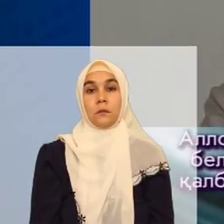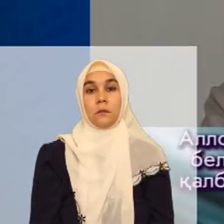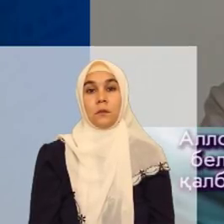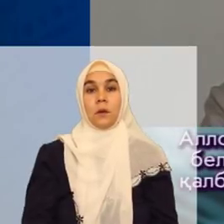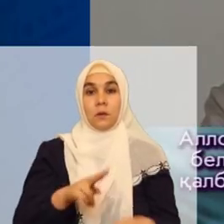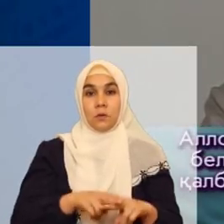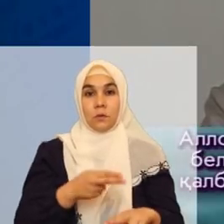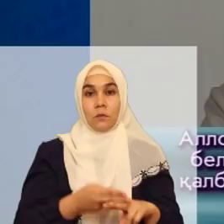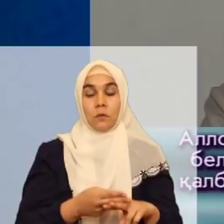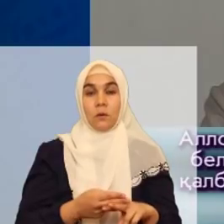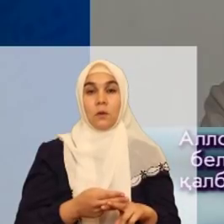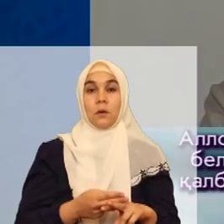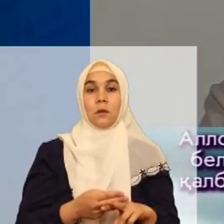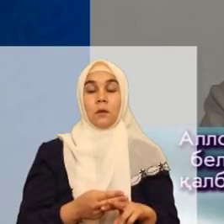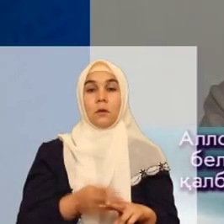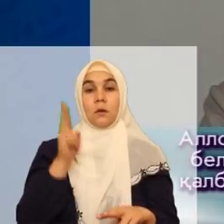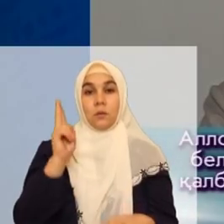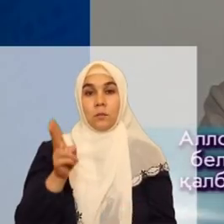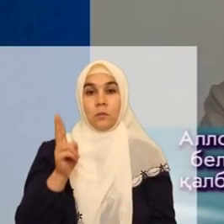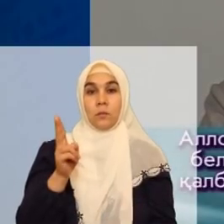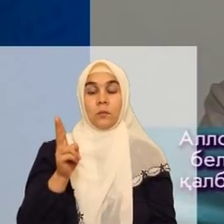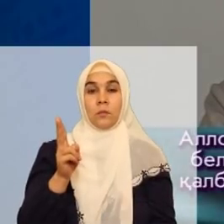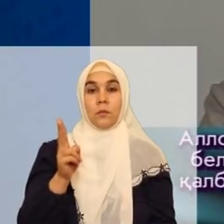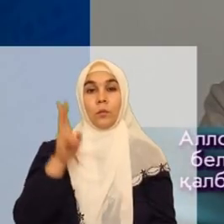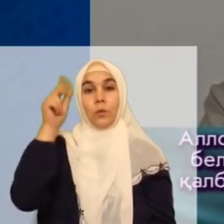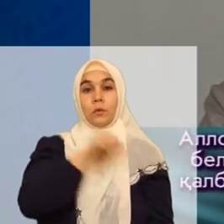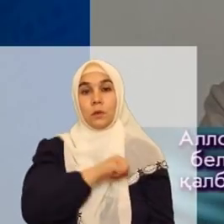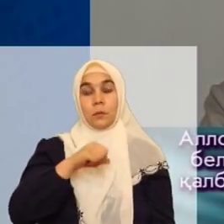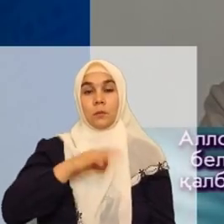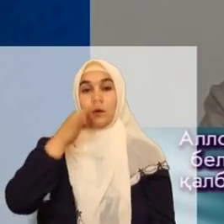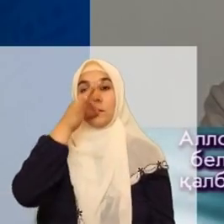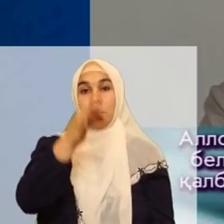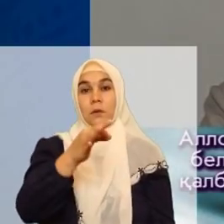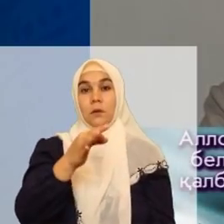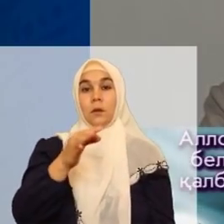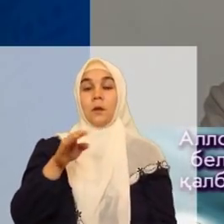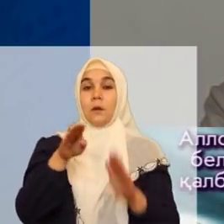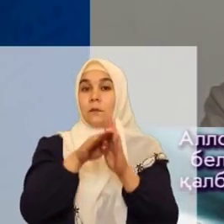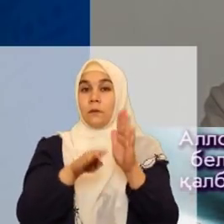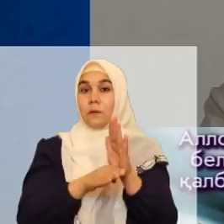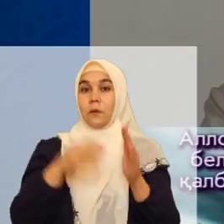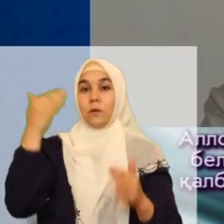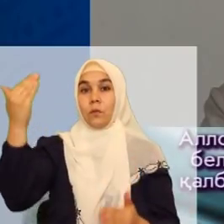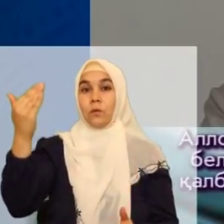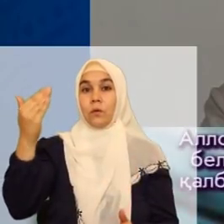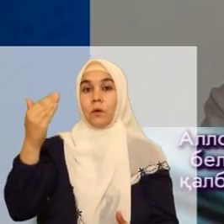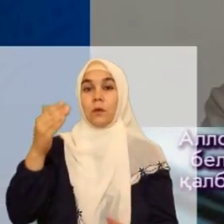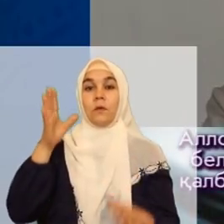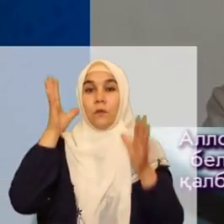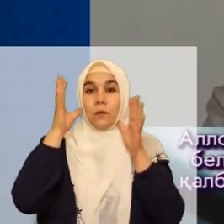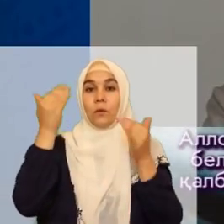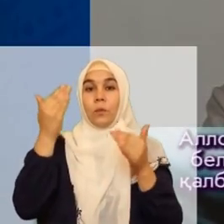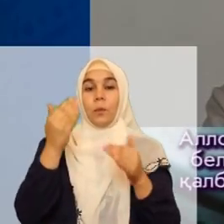Ana shundoq. Kim Allohni sha'airini, ya'ni